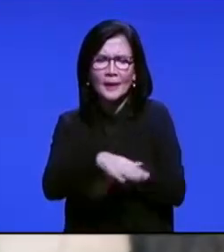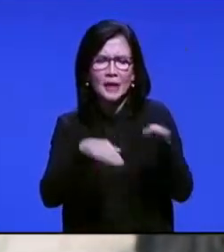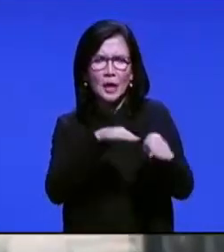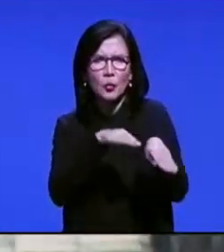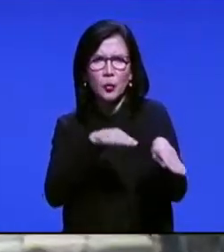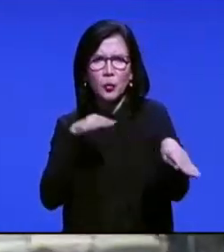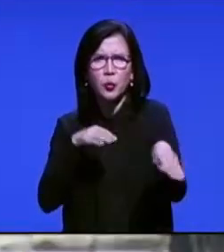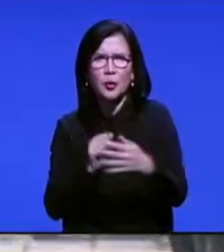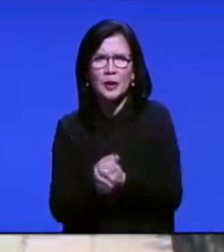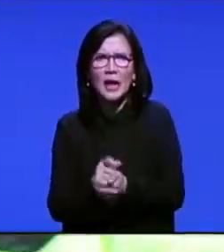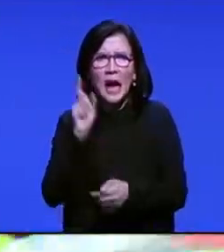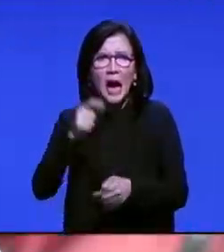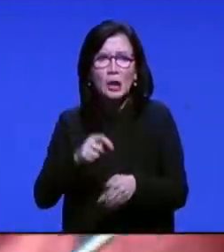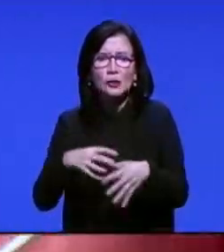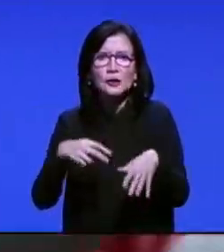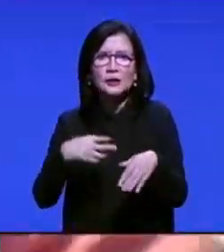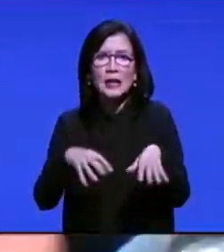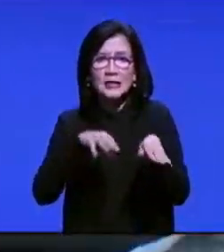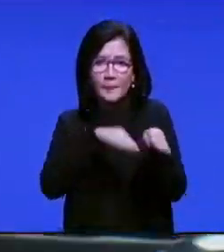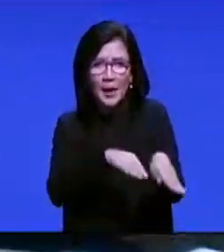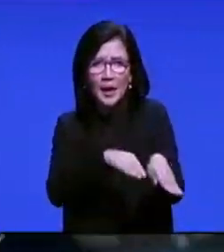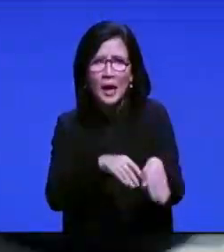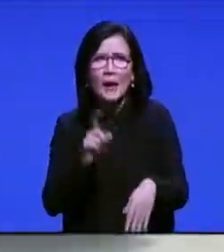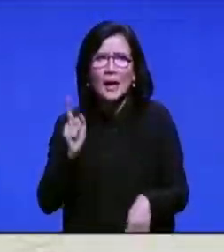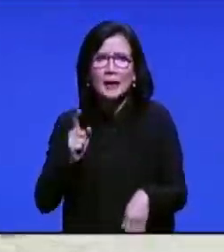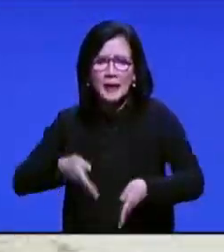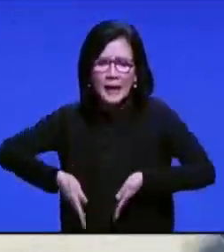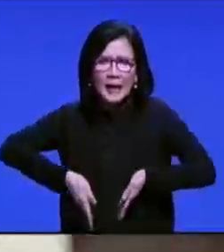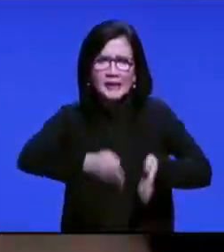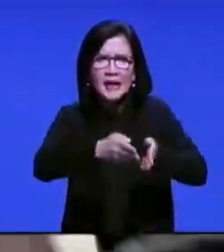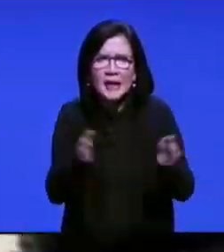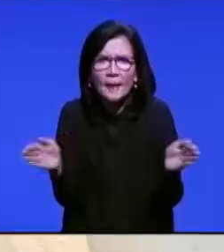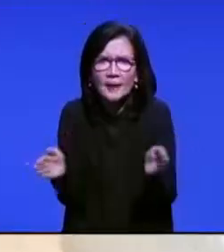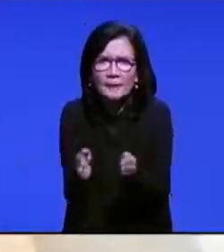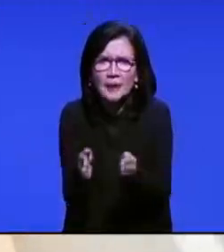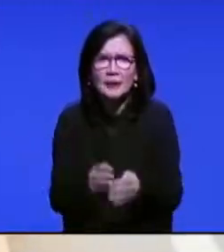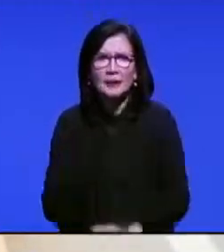pengguna jalan kerap kali harus terjebak antrian kendaraan karena badan jalan yang menyempit.